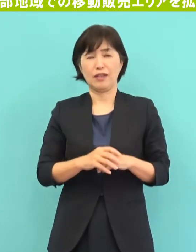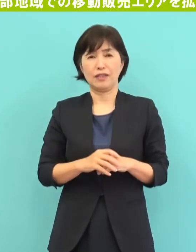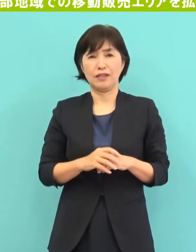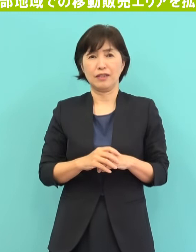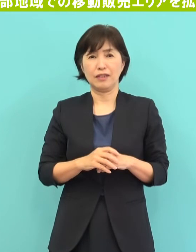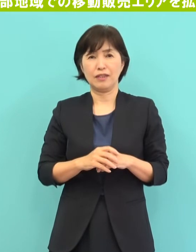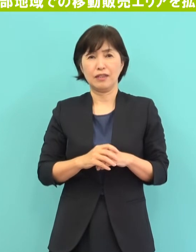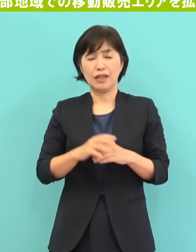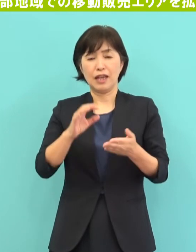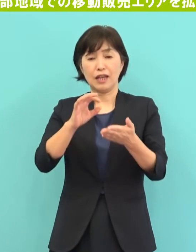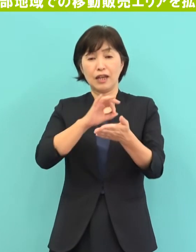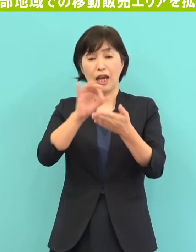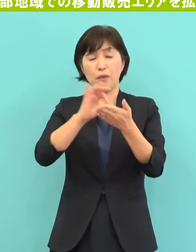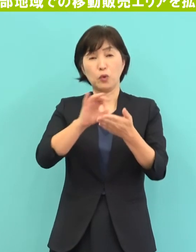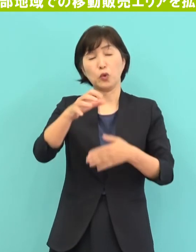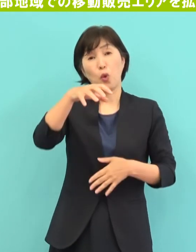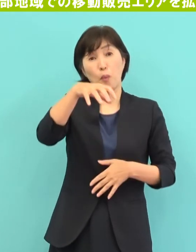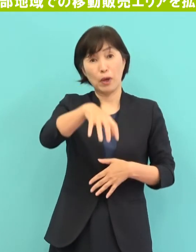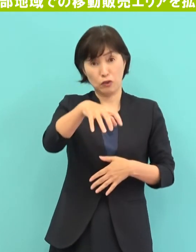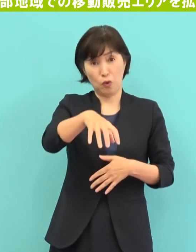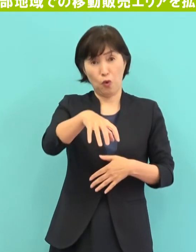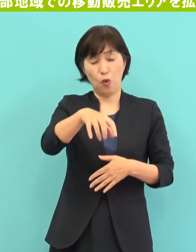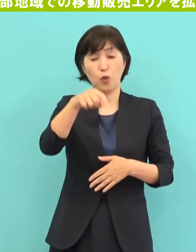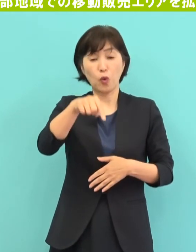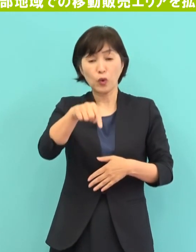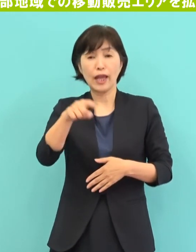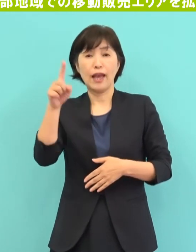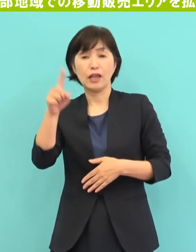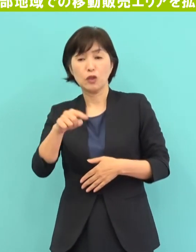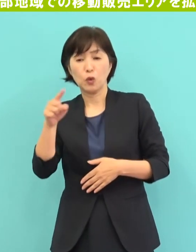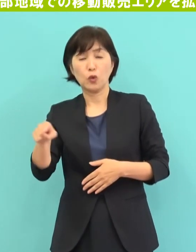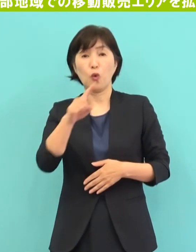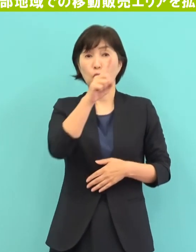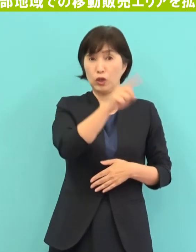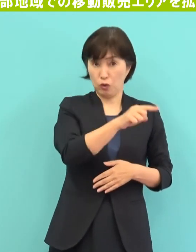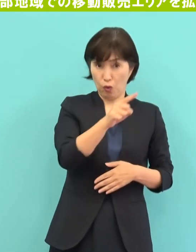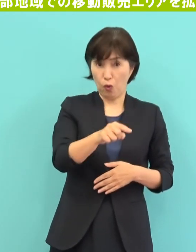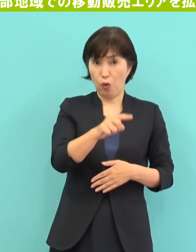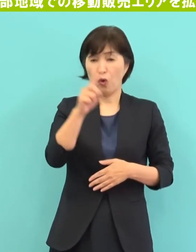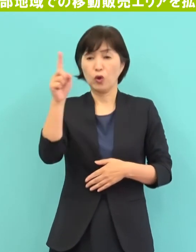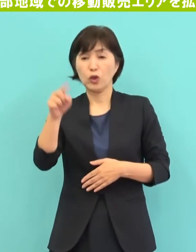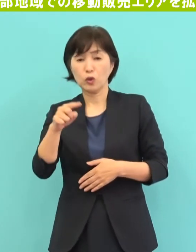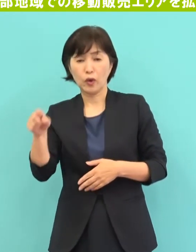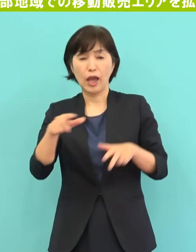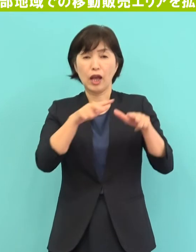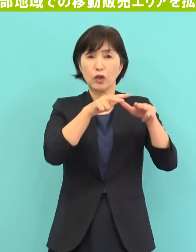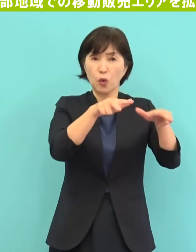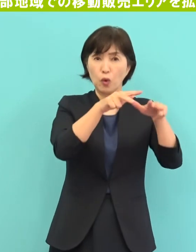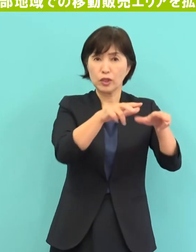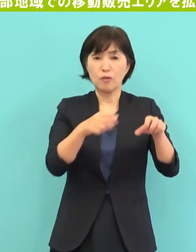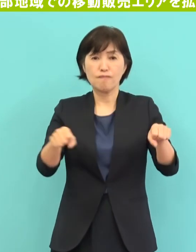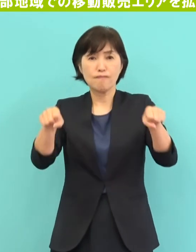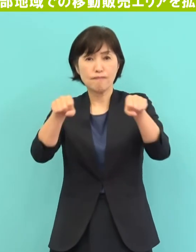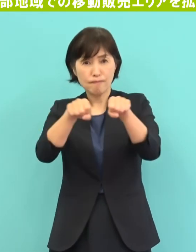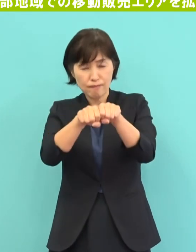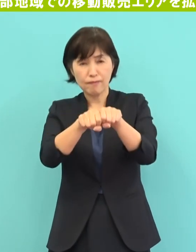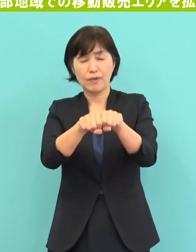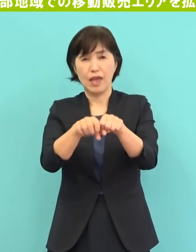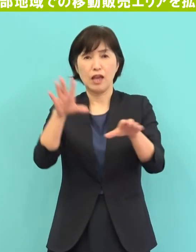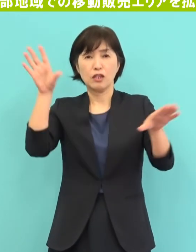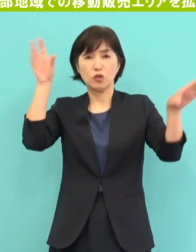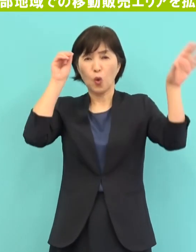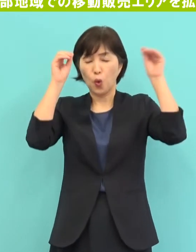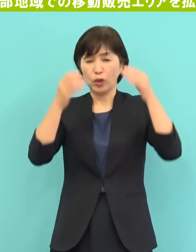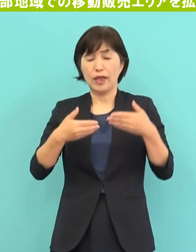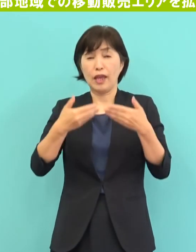かあのその買い物という行為を通して人と人もしくは行政もそこに情報提供などさせていただくような